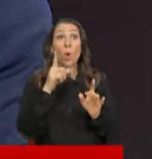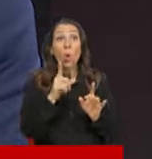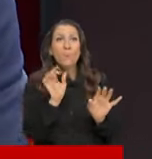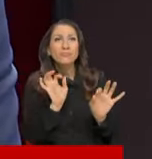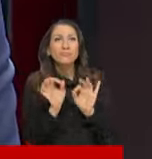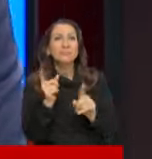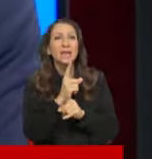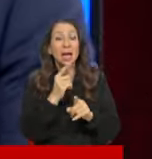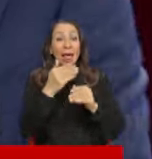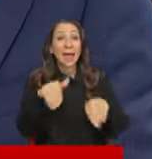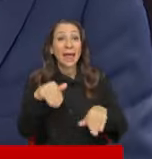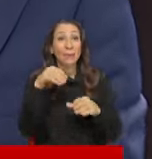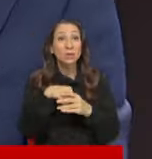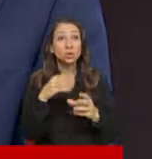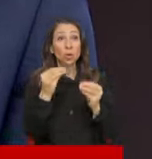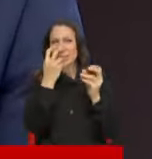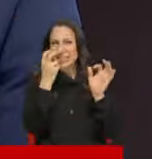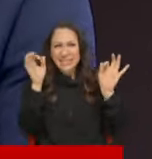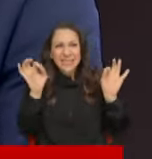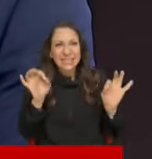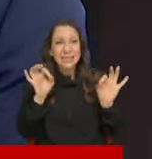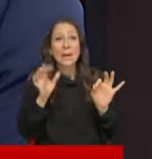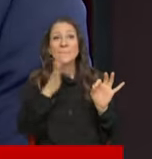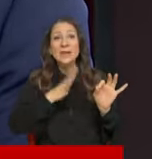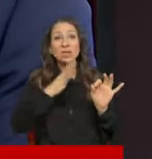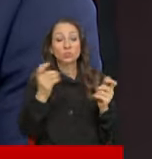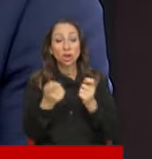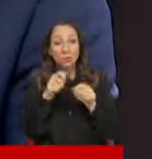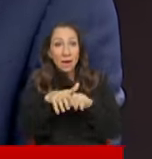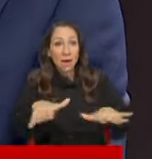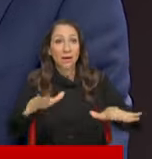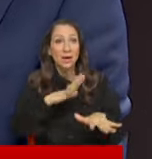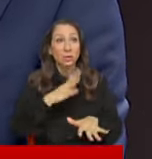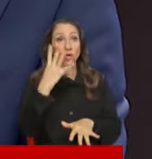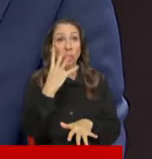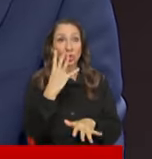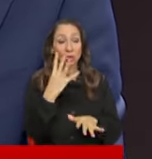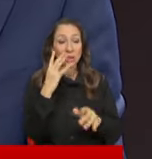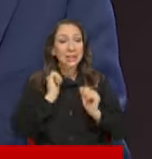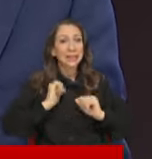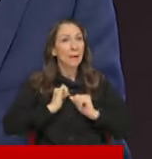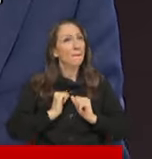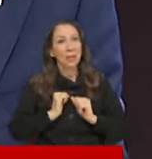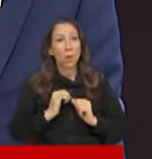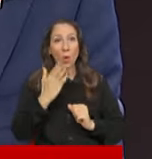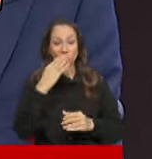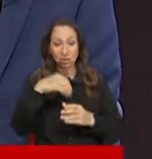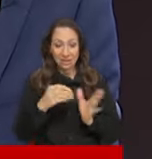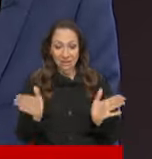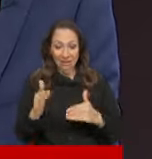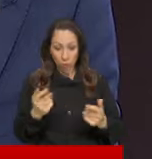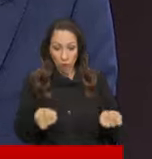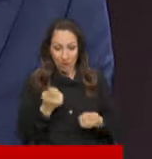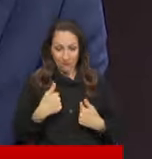manipülasyonun önüne geçmek için çok titiz bir Bilişim çalışması yürütüyoruz tam 4 tane tatbikat yaptık okullarda sandık